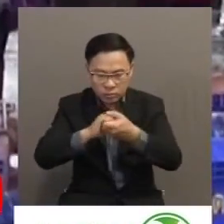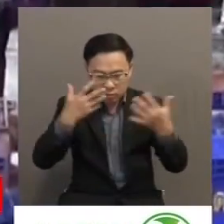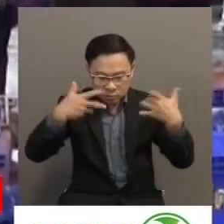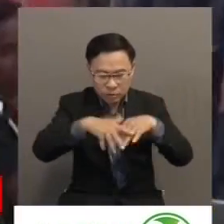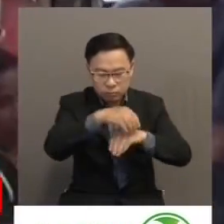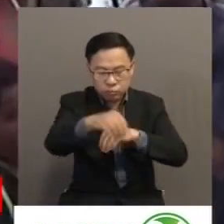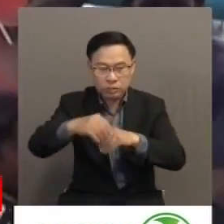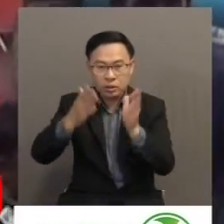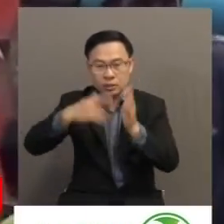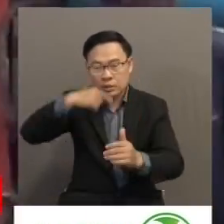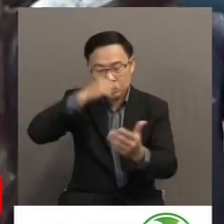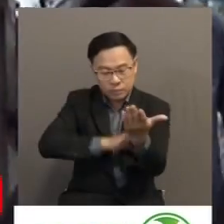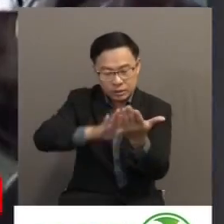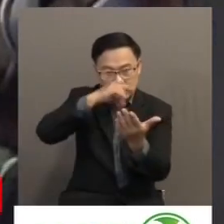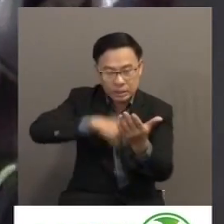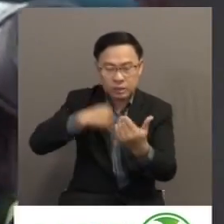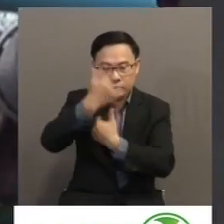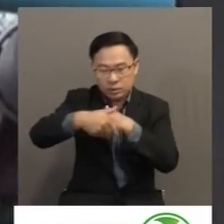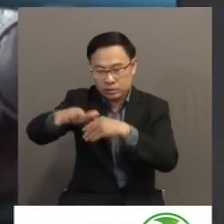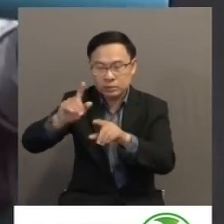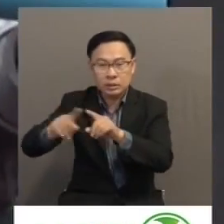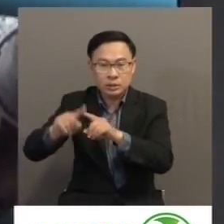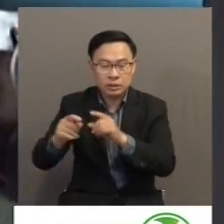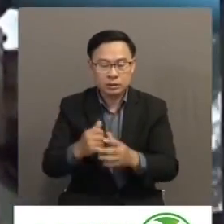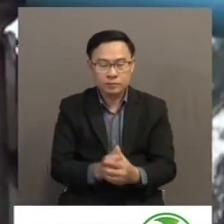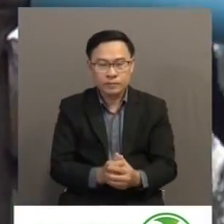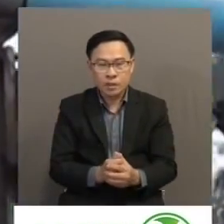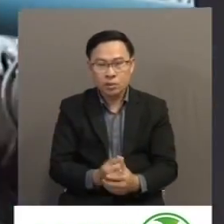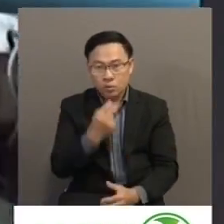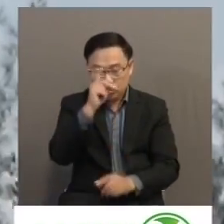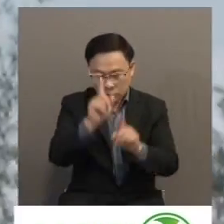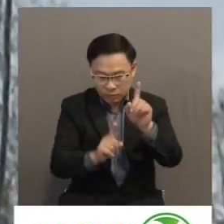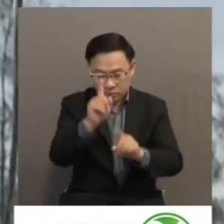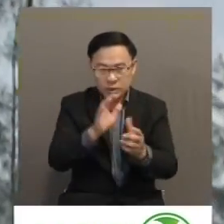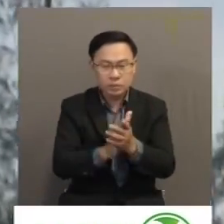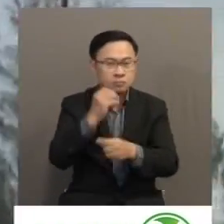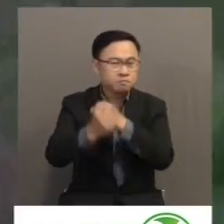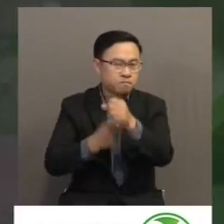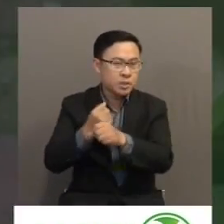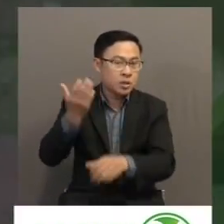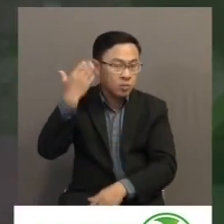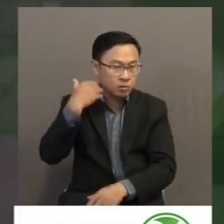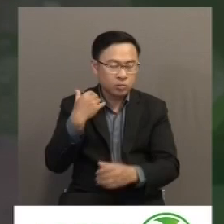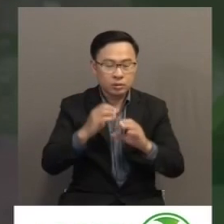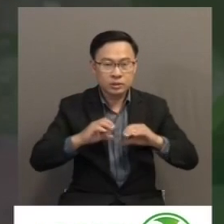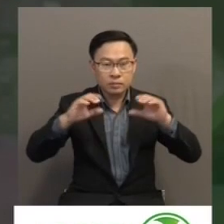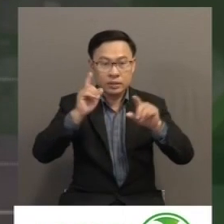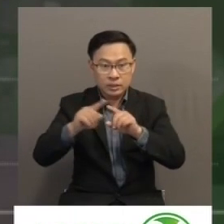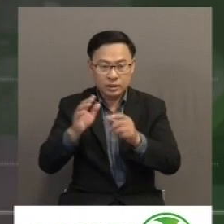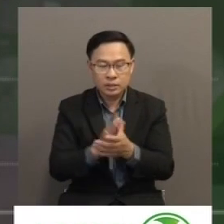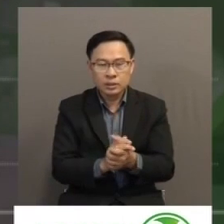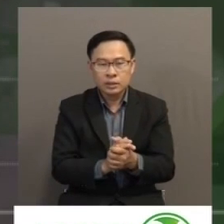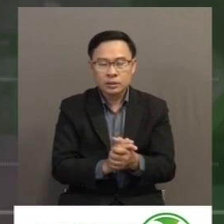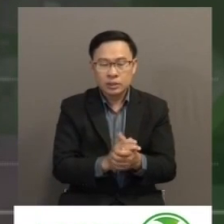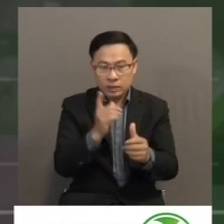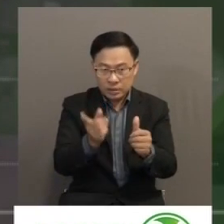ต่างๆทั้งในและต่างประเทศย้อนพาคุณผู้ชมไปย้อนดูการจัดอันดับค้ามนุษย์ในสมัยที่ผ่านมาของแต่ละรัฐบาลค่ะย้อนกลับ